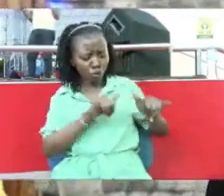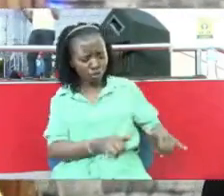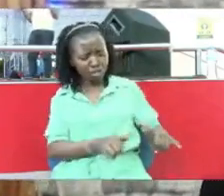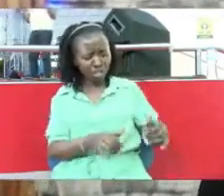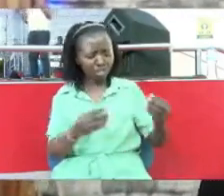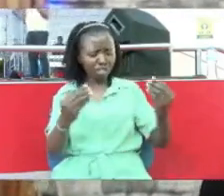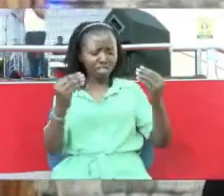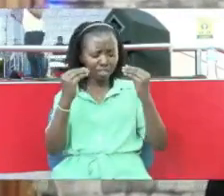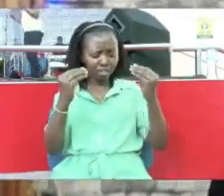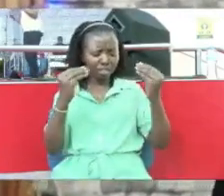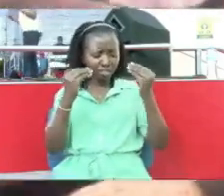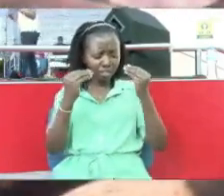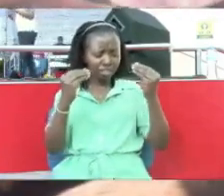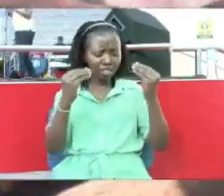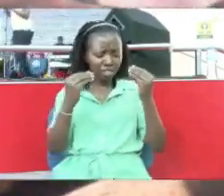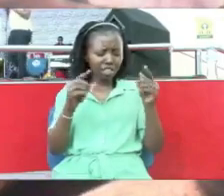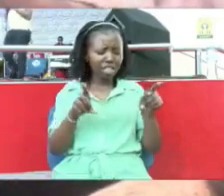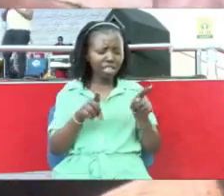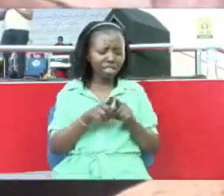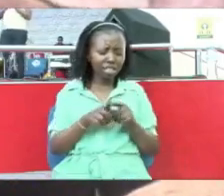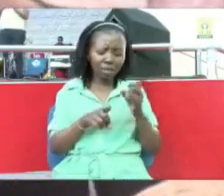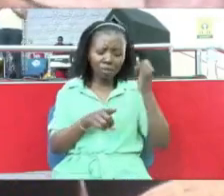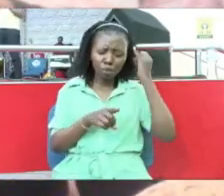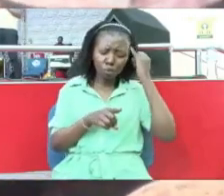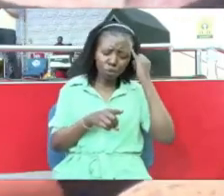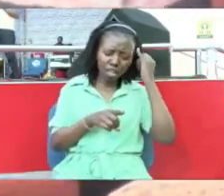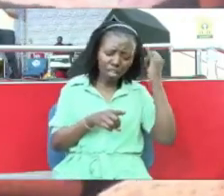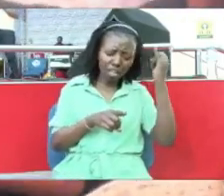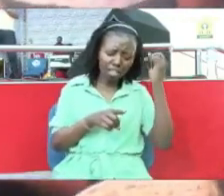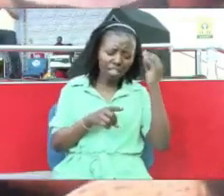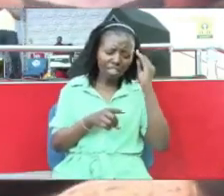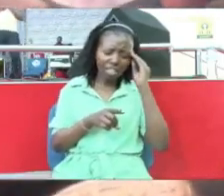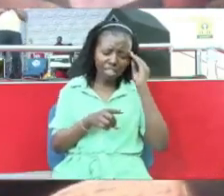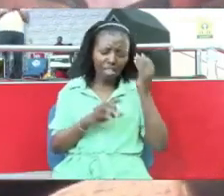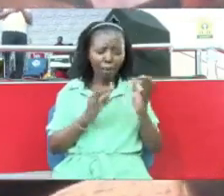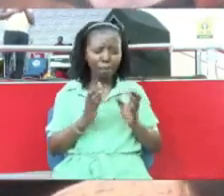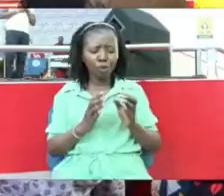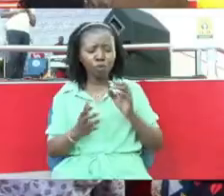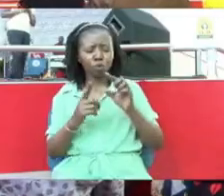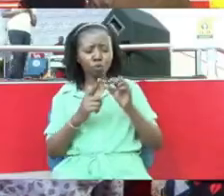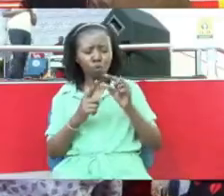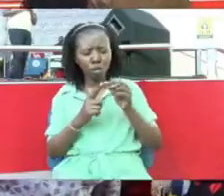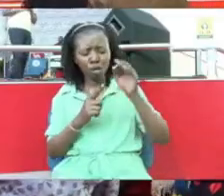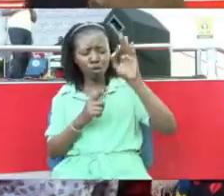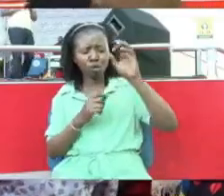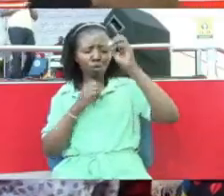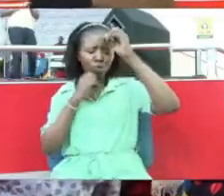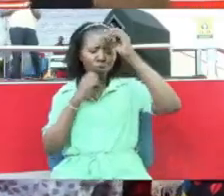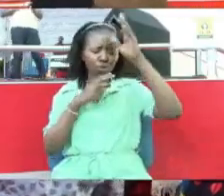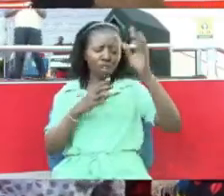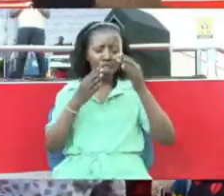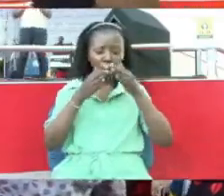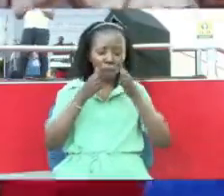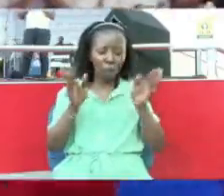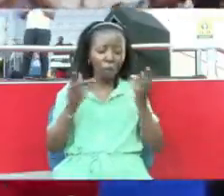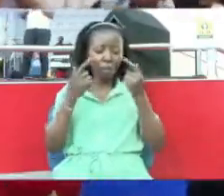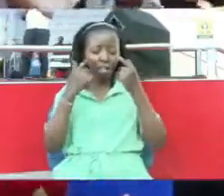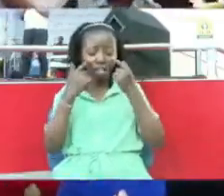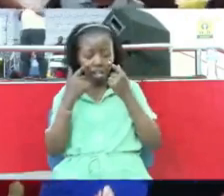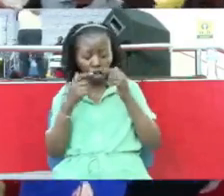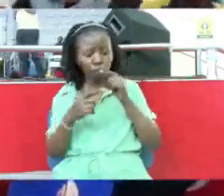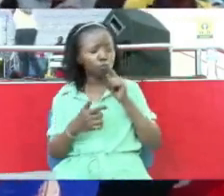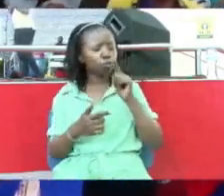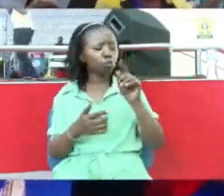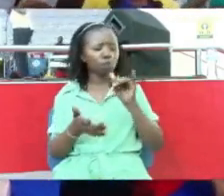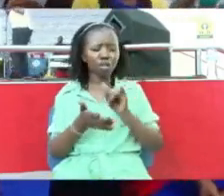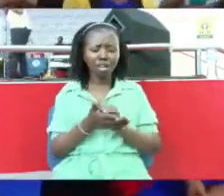Tufundishe mfalme kutafakari mema ya kwako. Baba wa mbinguni, tunaomba kwamba utatufungua macho ili tukaweze